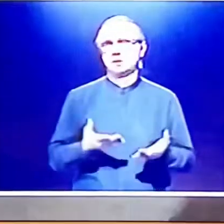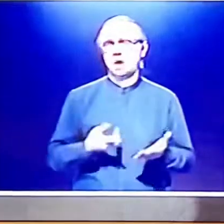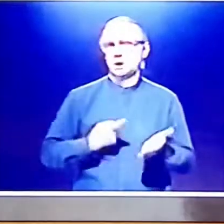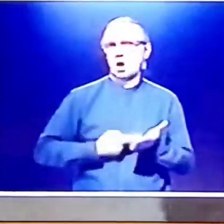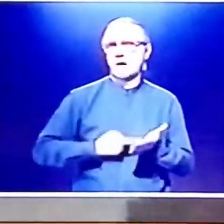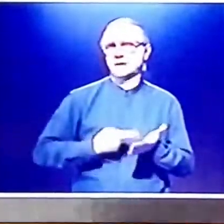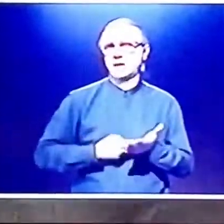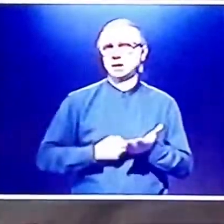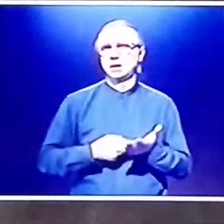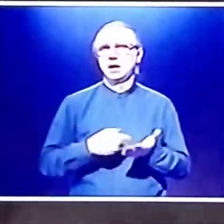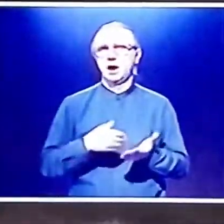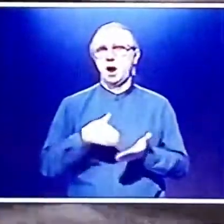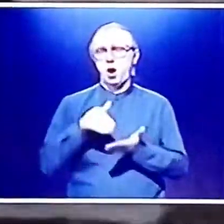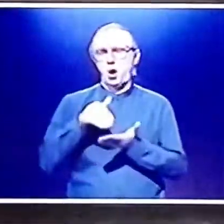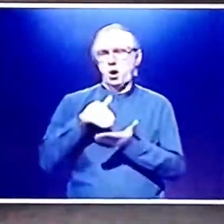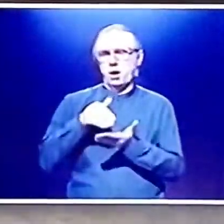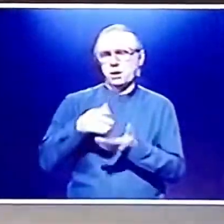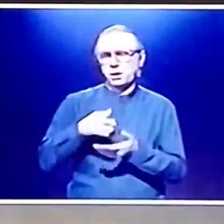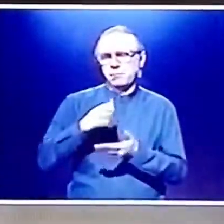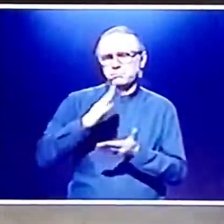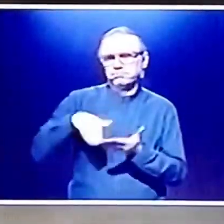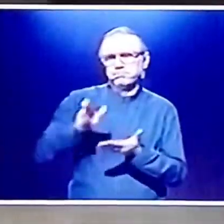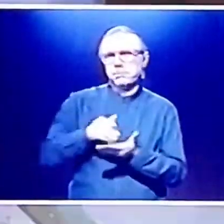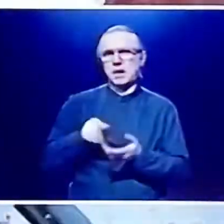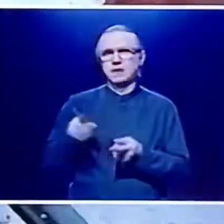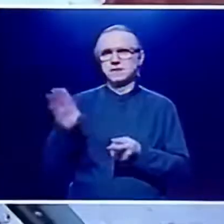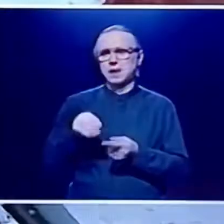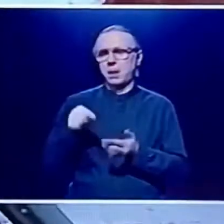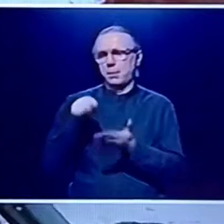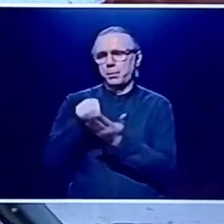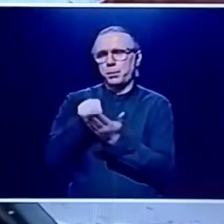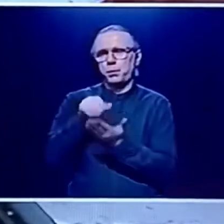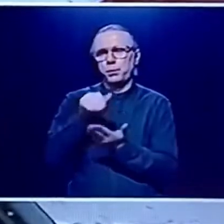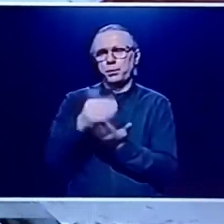все пункты учения раскола. Священный Синод за его